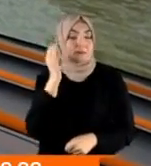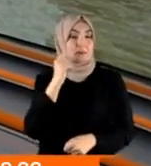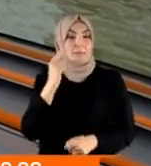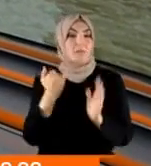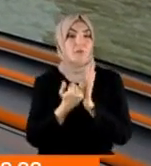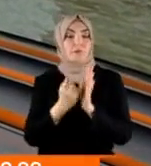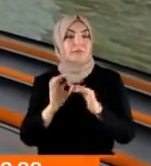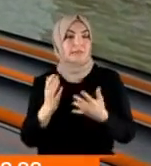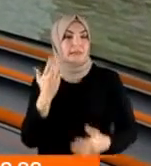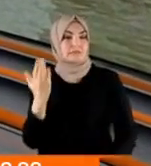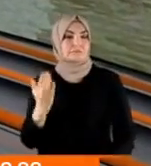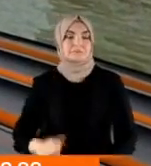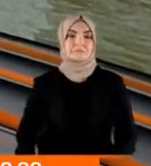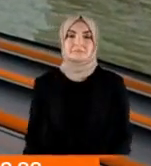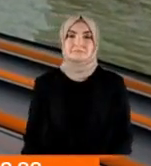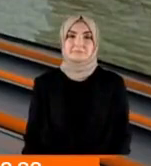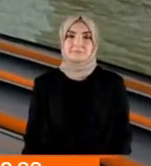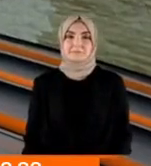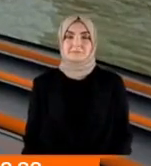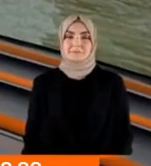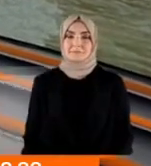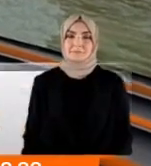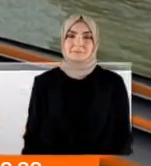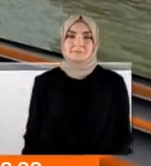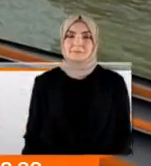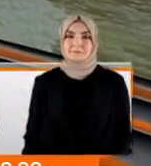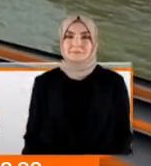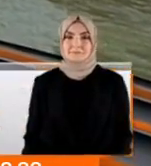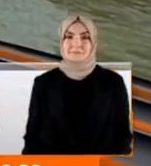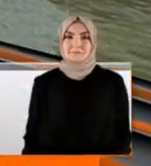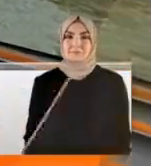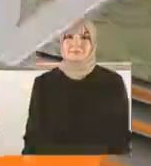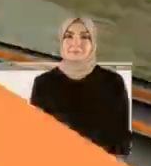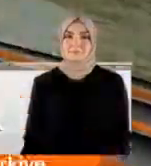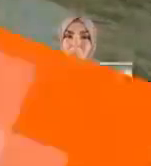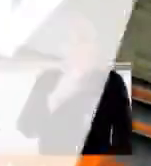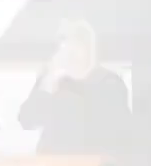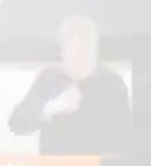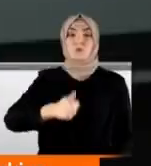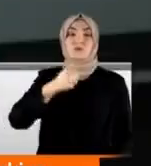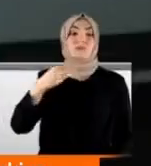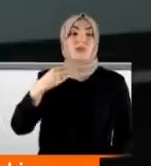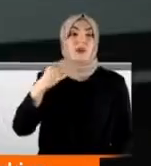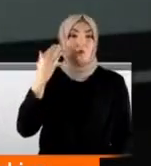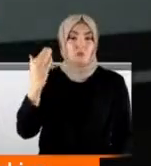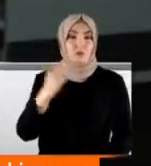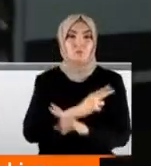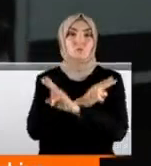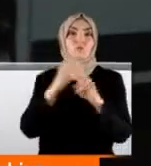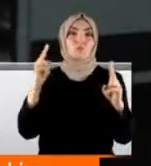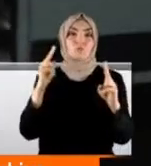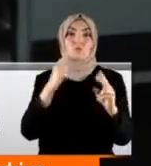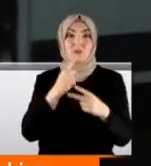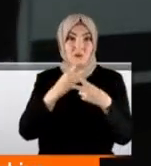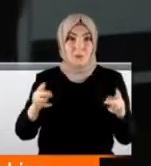Şu Cumhurbaşkanı Erdoğan gündüz yapmış olduğu